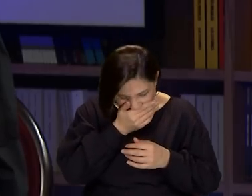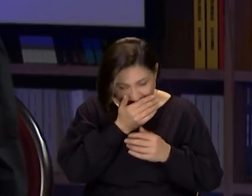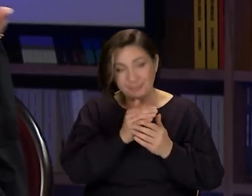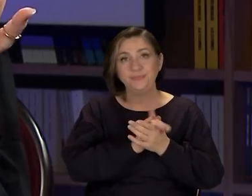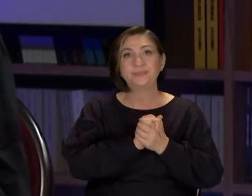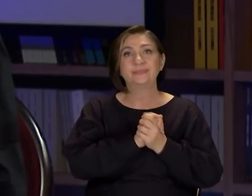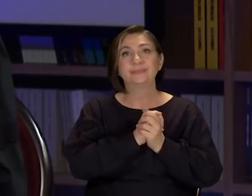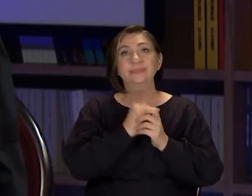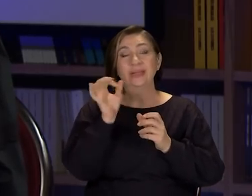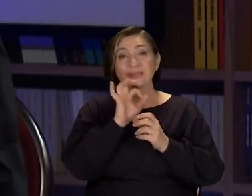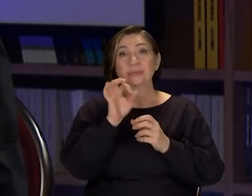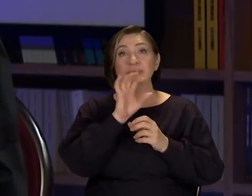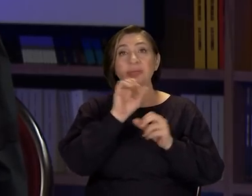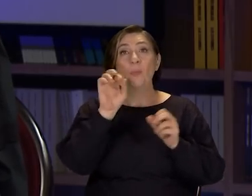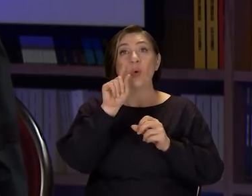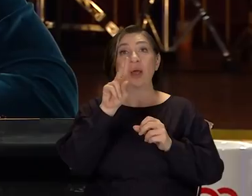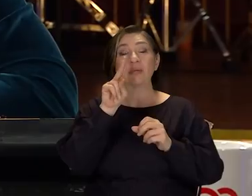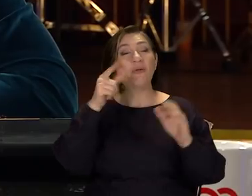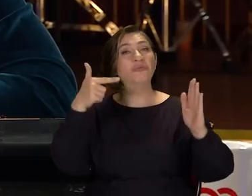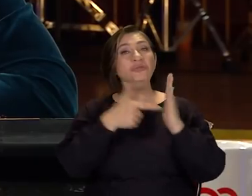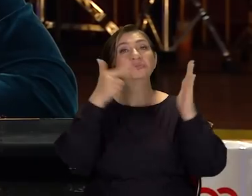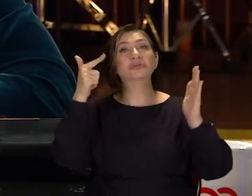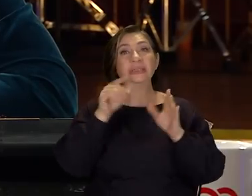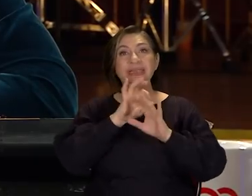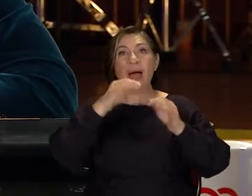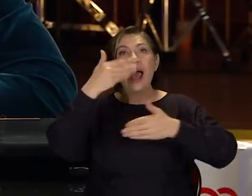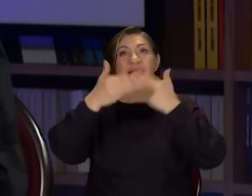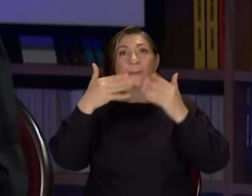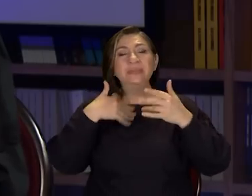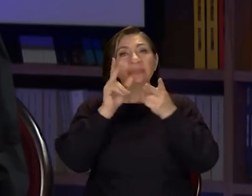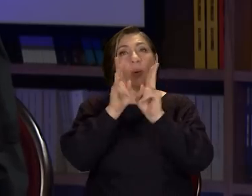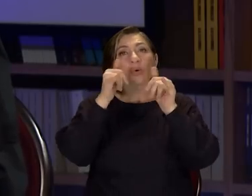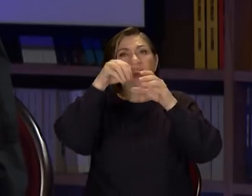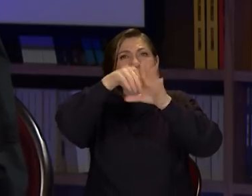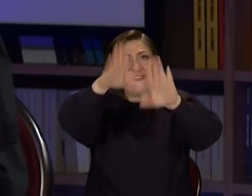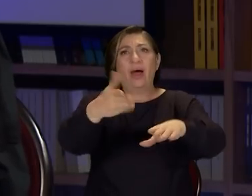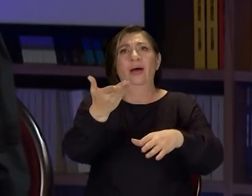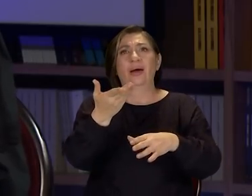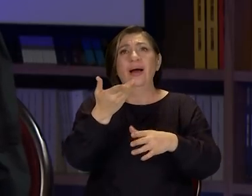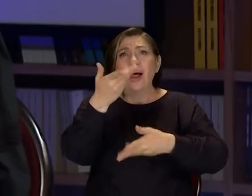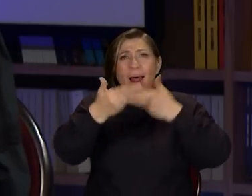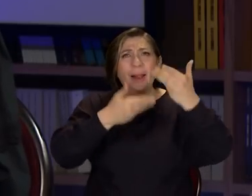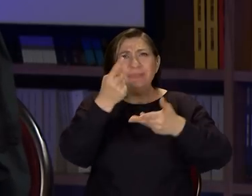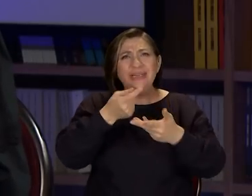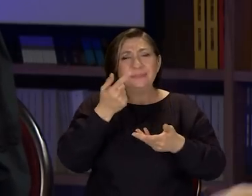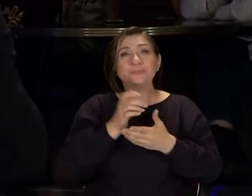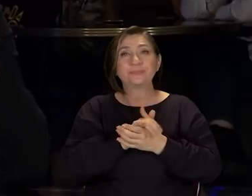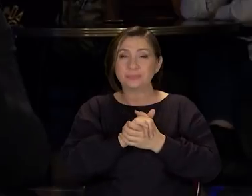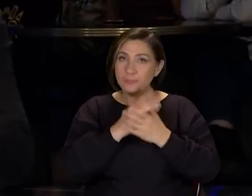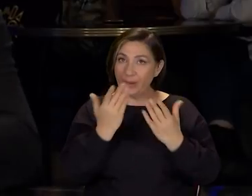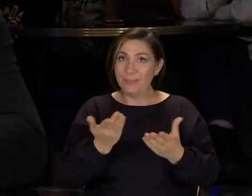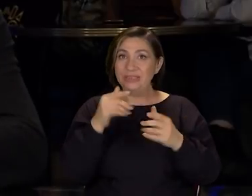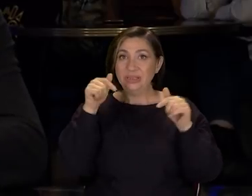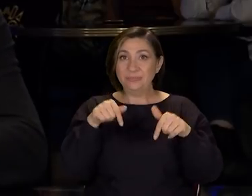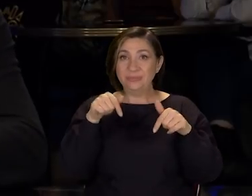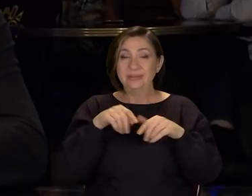Evet. Ya aslında, ya tam 12'den vurmuşsunuz abi. Evet şu an abi. Direkt anlattığınız her şey bizim oyun içinde var aslında. Ana. Kesinlikle öyle. Peki